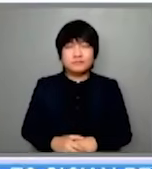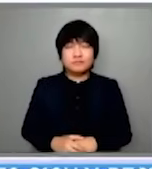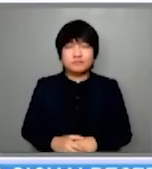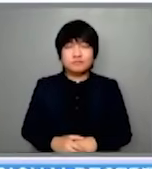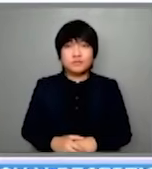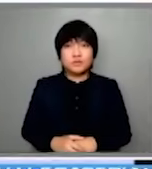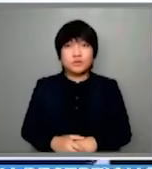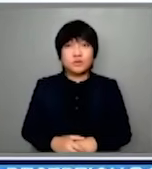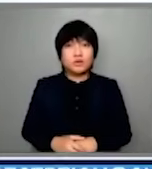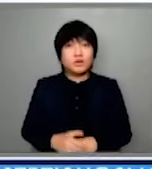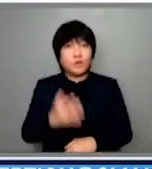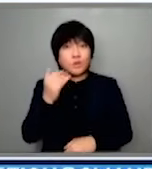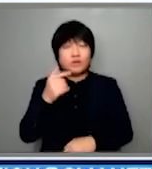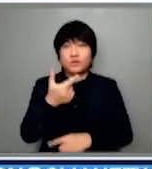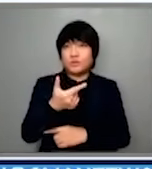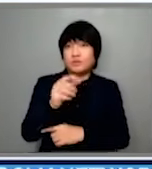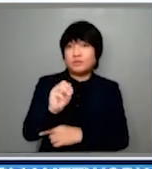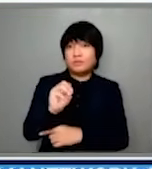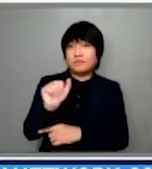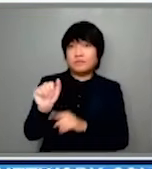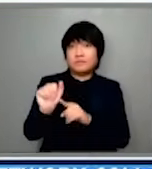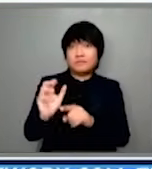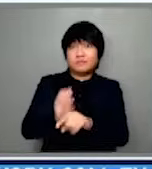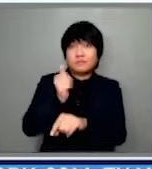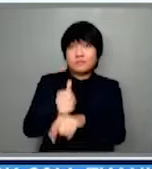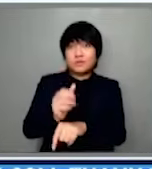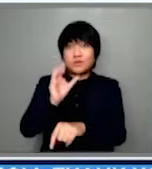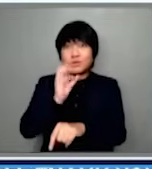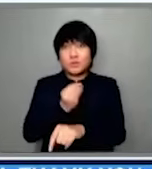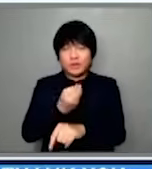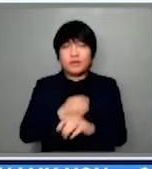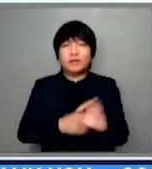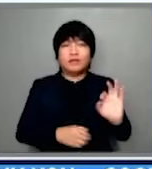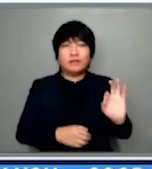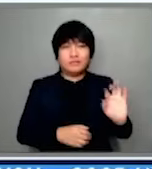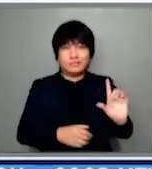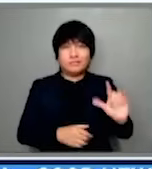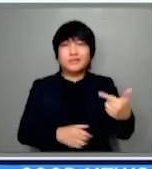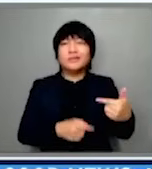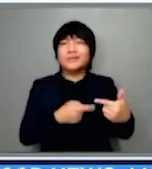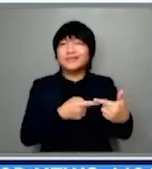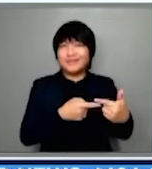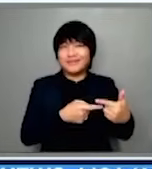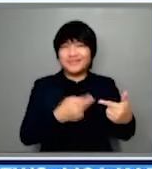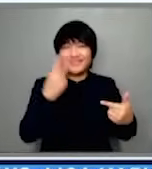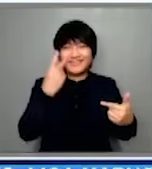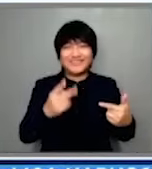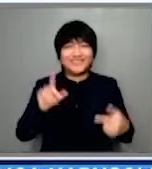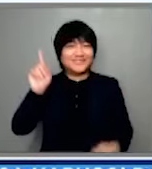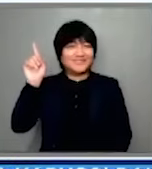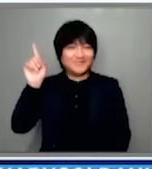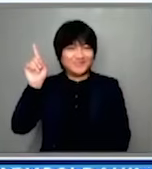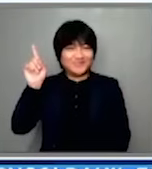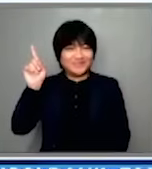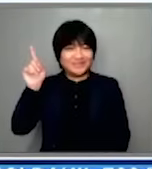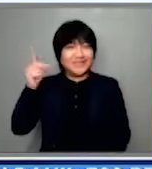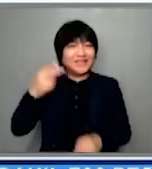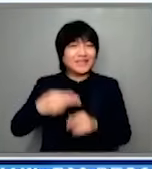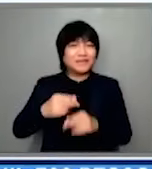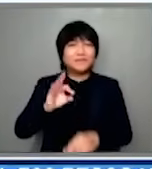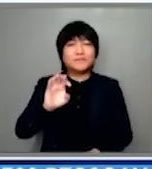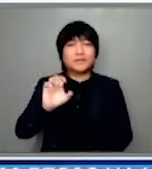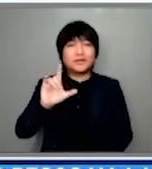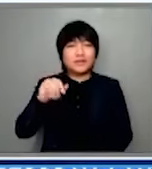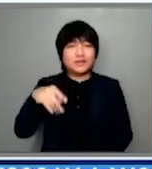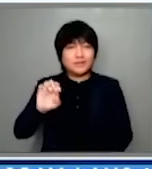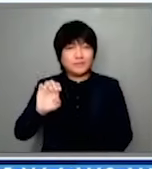importanteng letra. Yan ay ang FLG. Ang initials ni Felipe Lapuz Gozon, ang chairman at outgoing